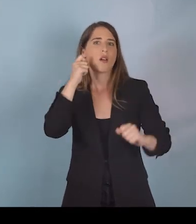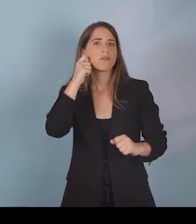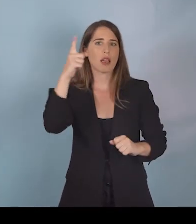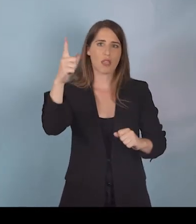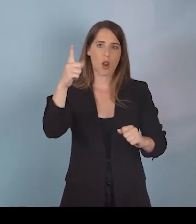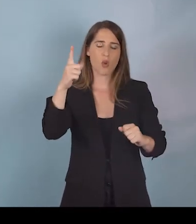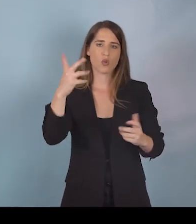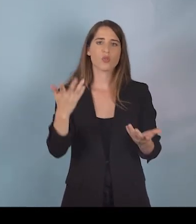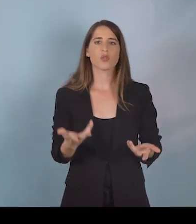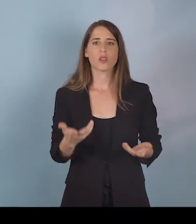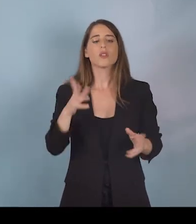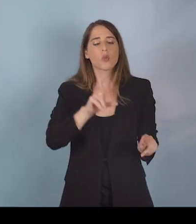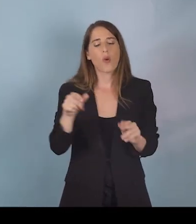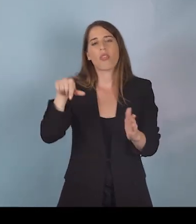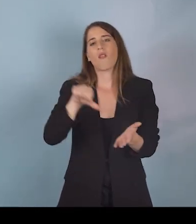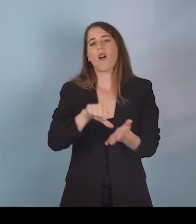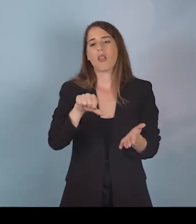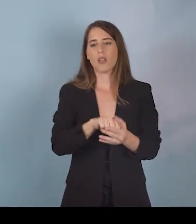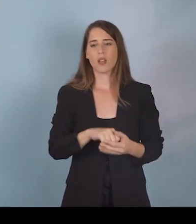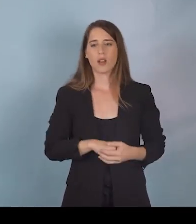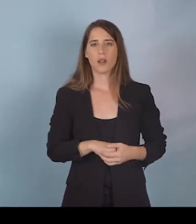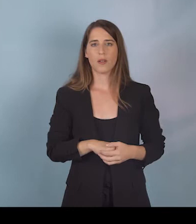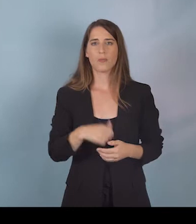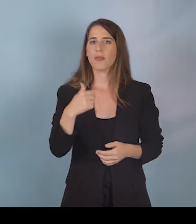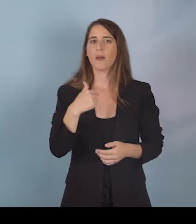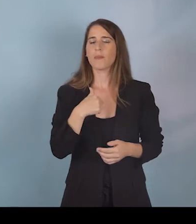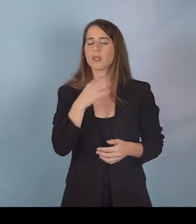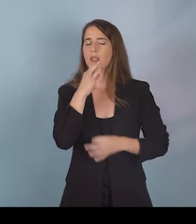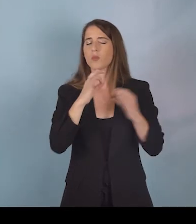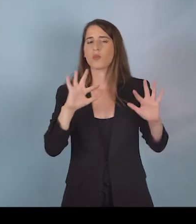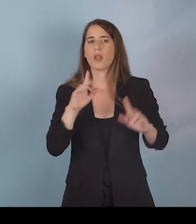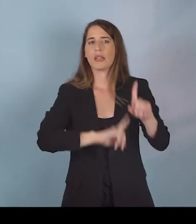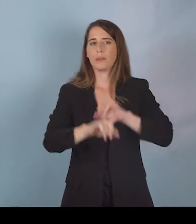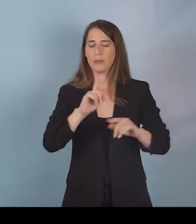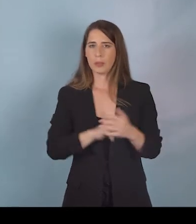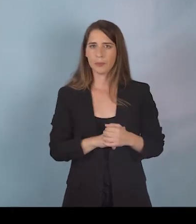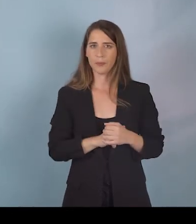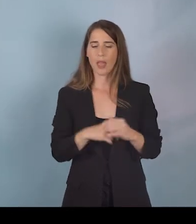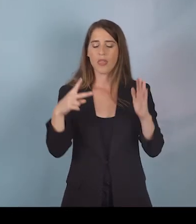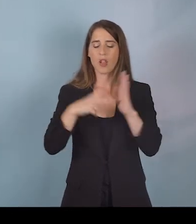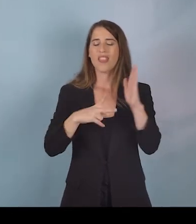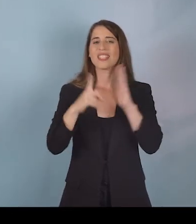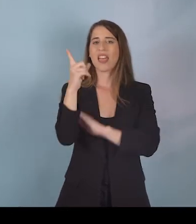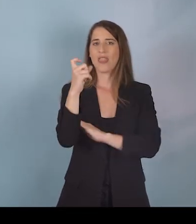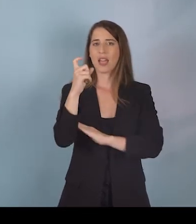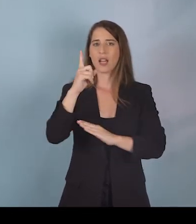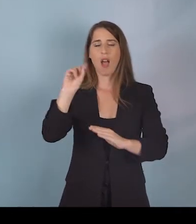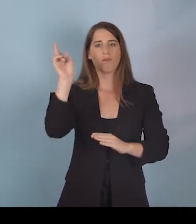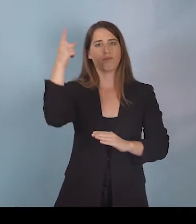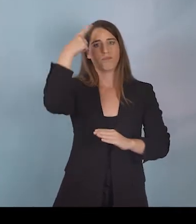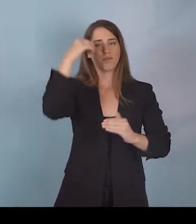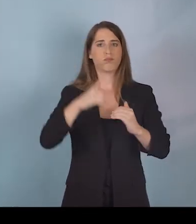COVID-19. Μία σύντομη σύσταση για μας. Το Σωματείο Υποστήριξης Διεμφυλικών από το 2010 που ιδρύθηκε,